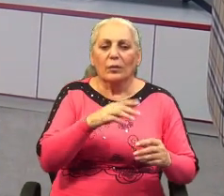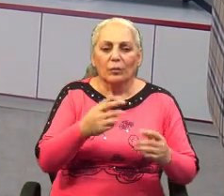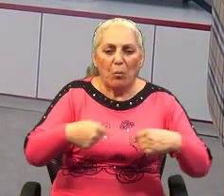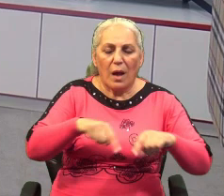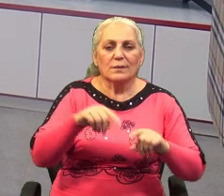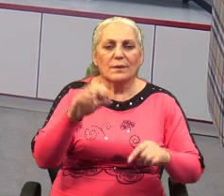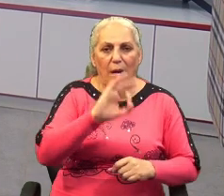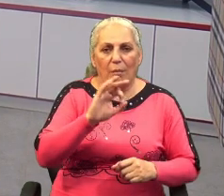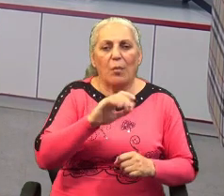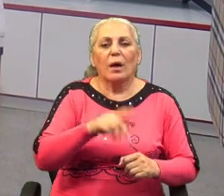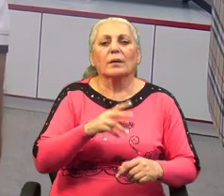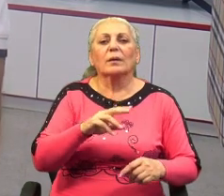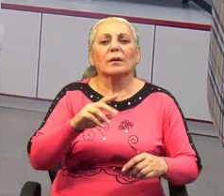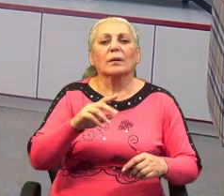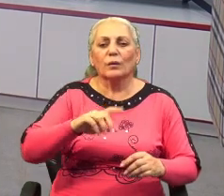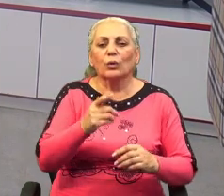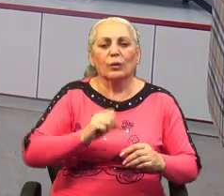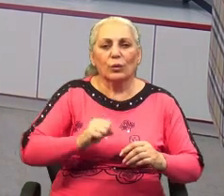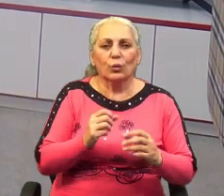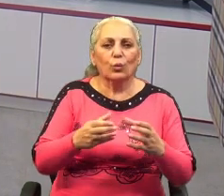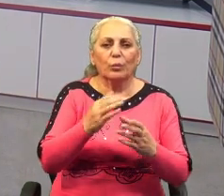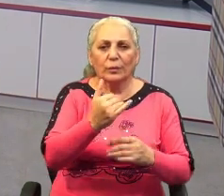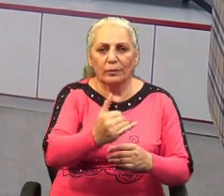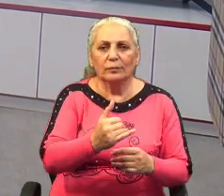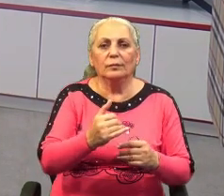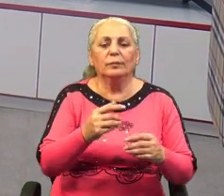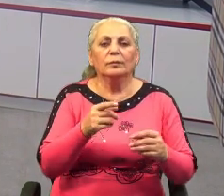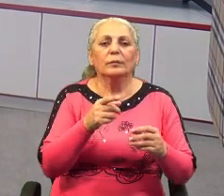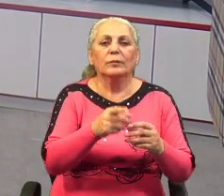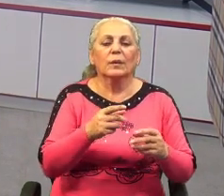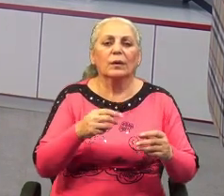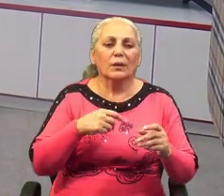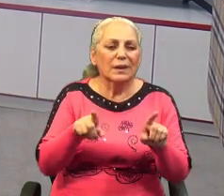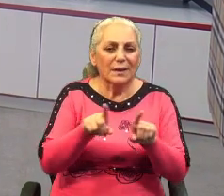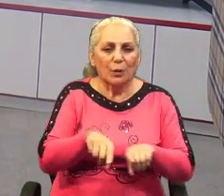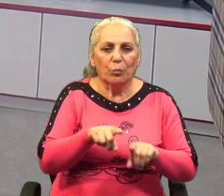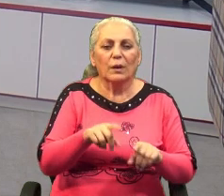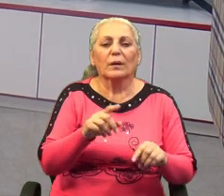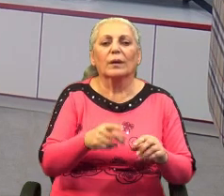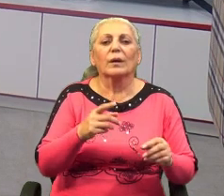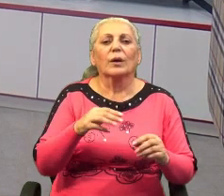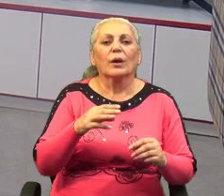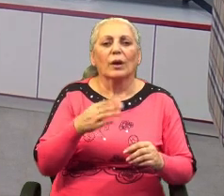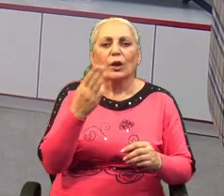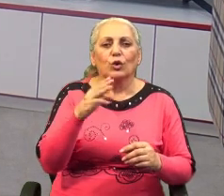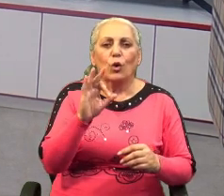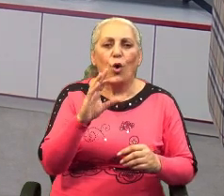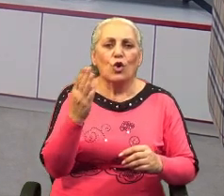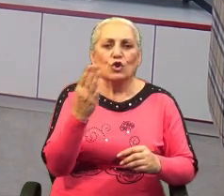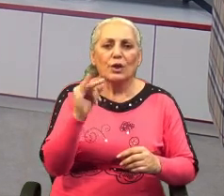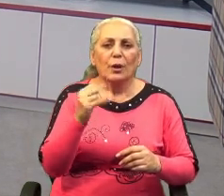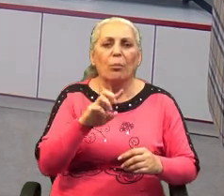է, որը ներ է կրում այդպիսի ապրանքներ, ինչպիսին է Hisense, Toshiba, ինքը կանդիսանում է,